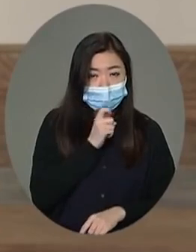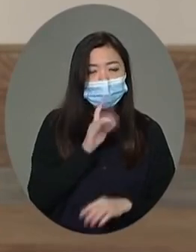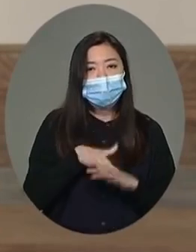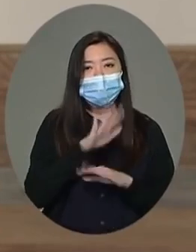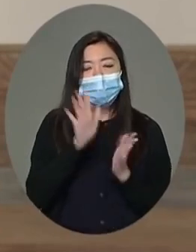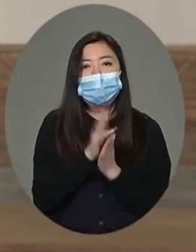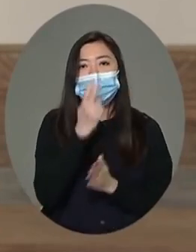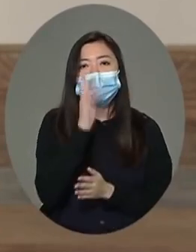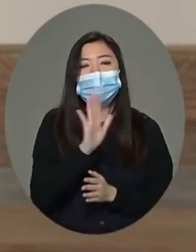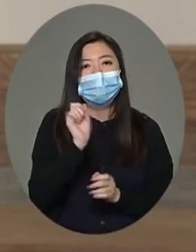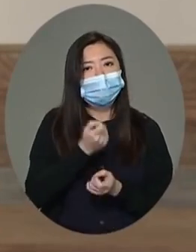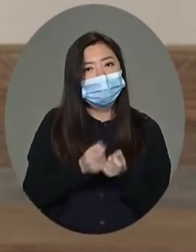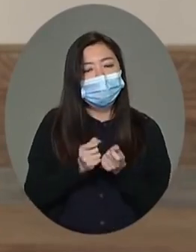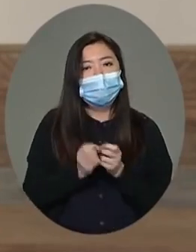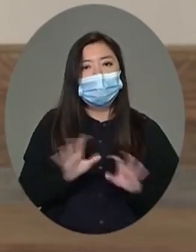用再估估一下了。